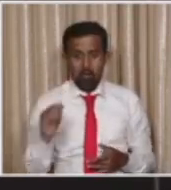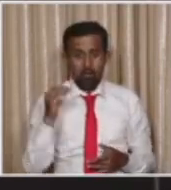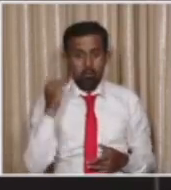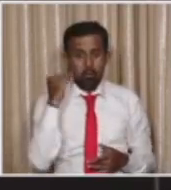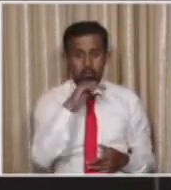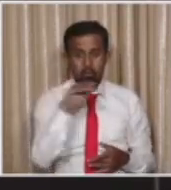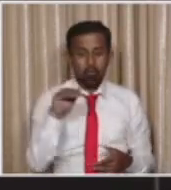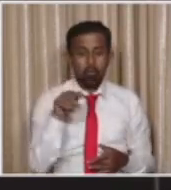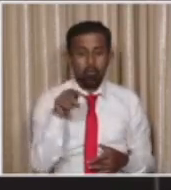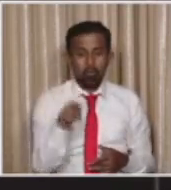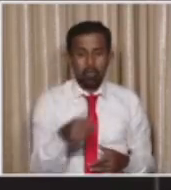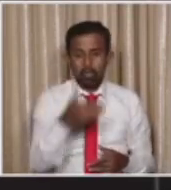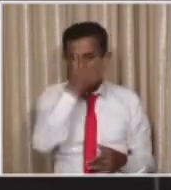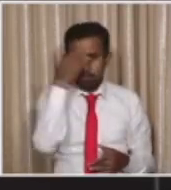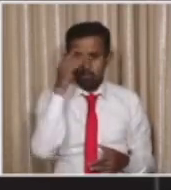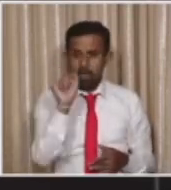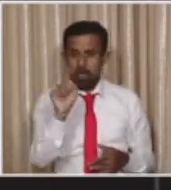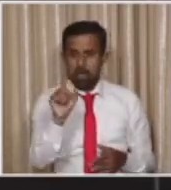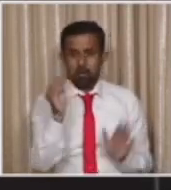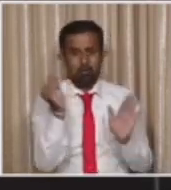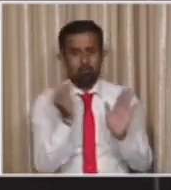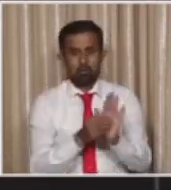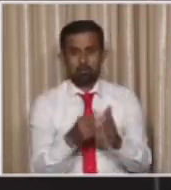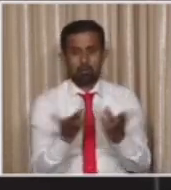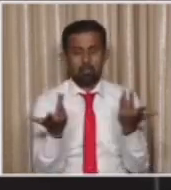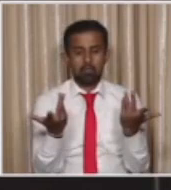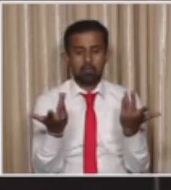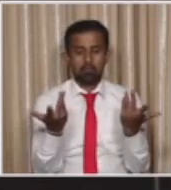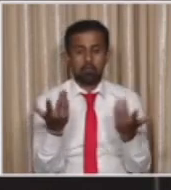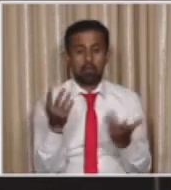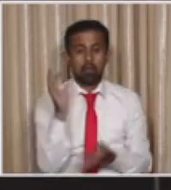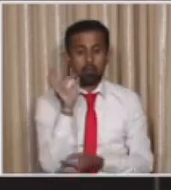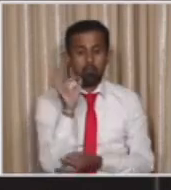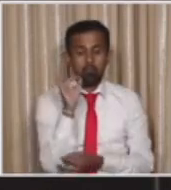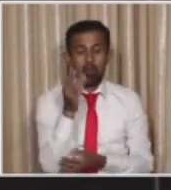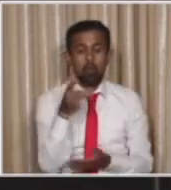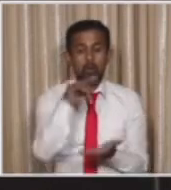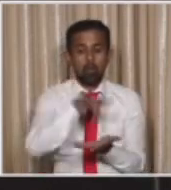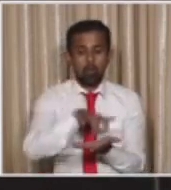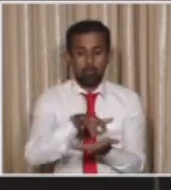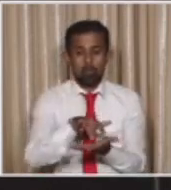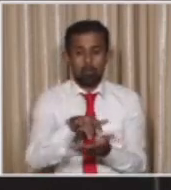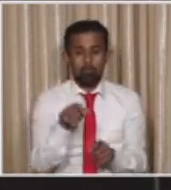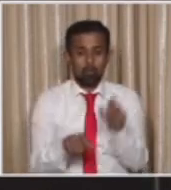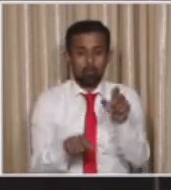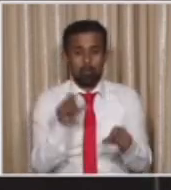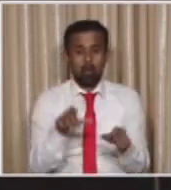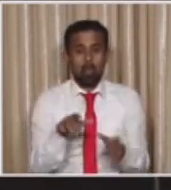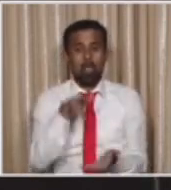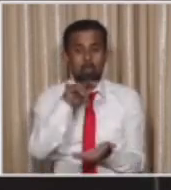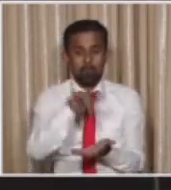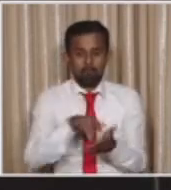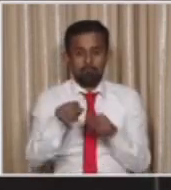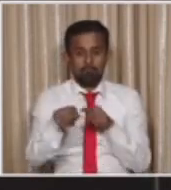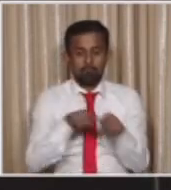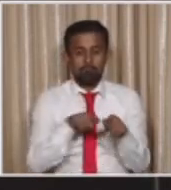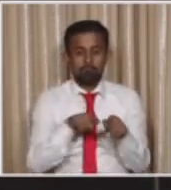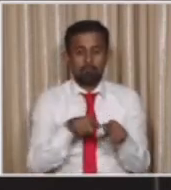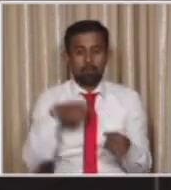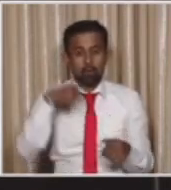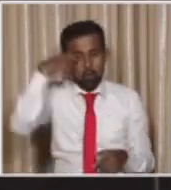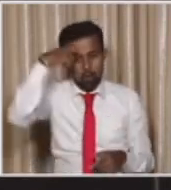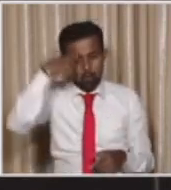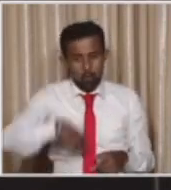කිසිම මේකේ දෙමළ නමක් අයිති වෙලා නැහැ. ඒකෙන මේ බෞද්ධ සිද්ධස්ථානවල බෞද්ධ ජනය හිටපු තැනක් හැටියට තමයි මේ සාක්ෂි